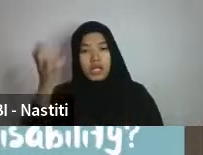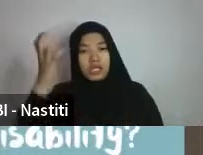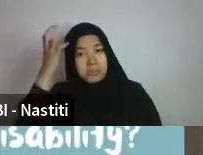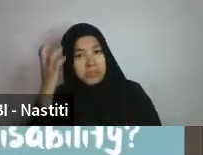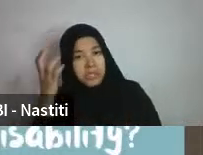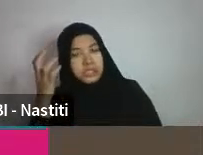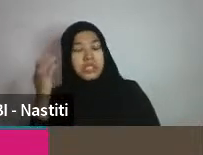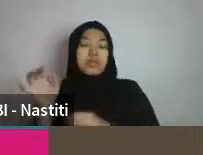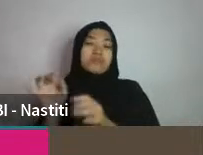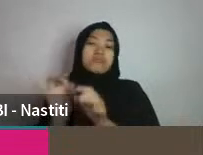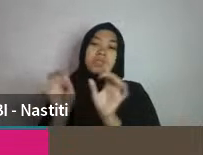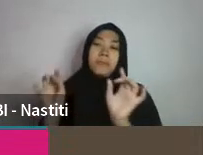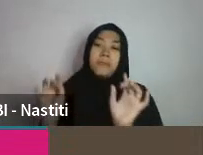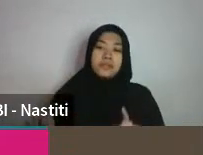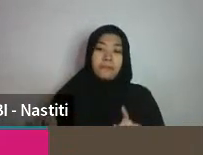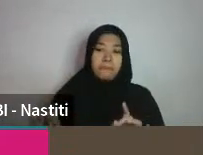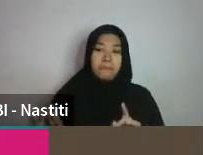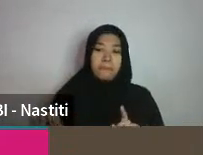Berikut,